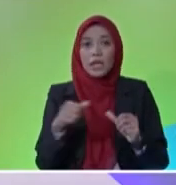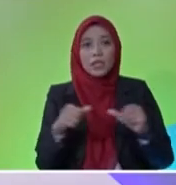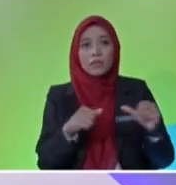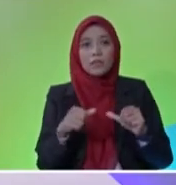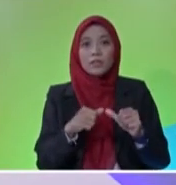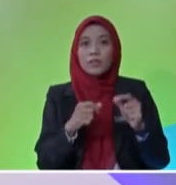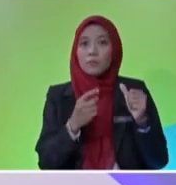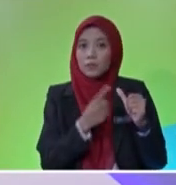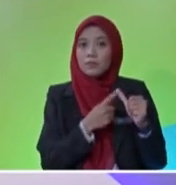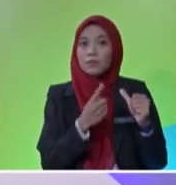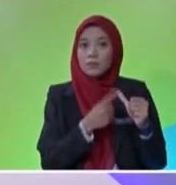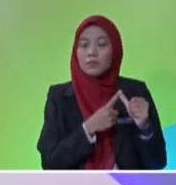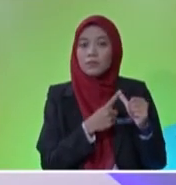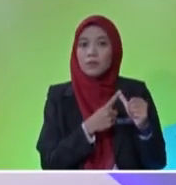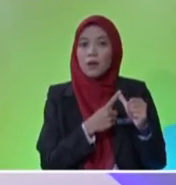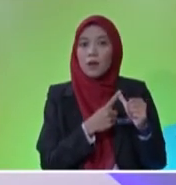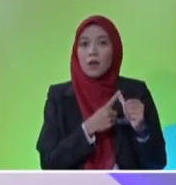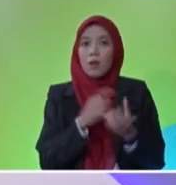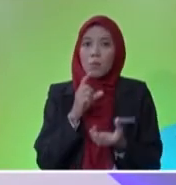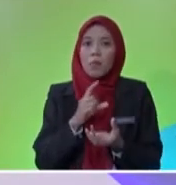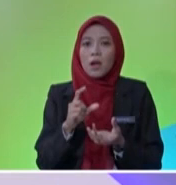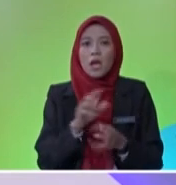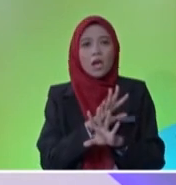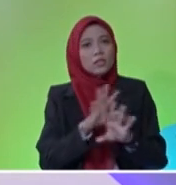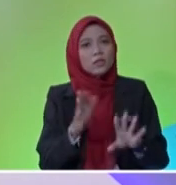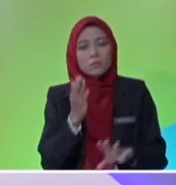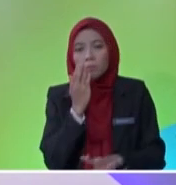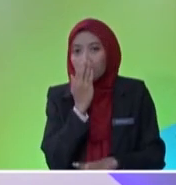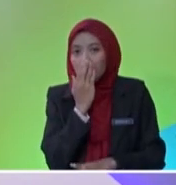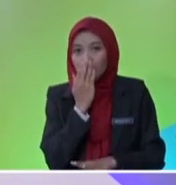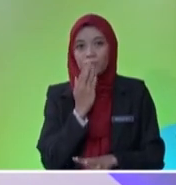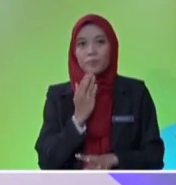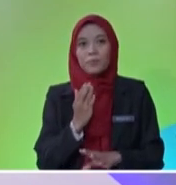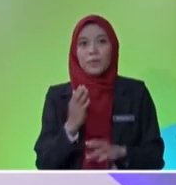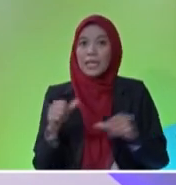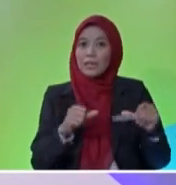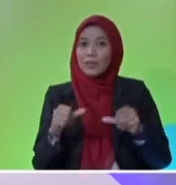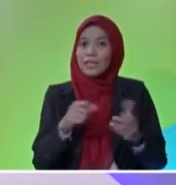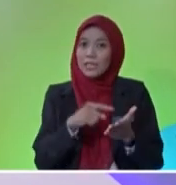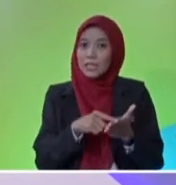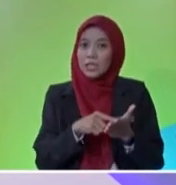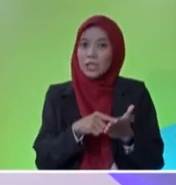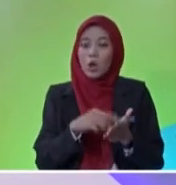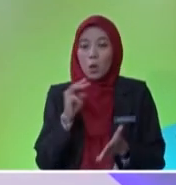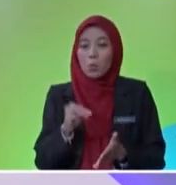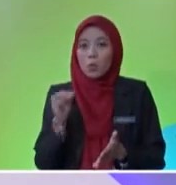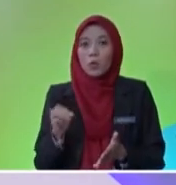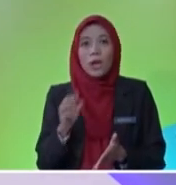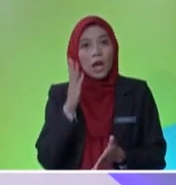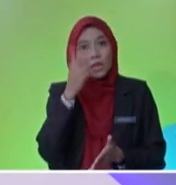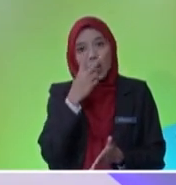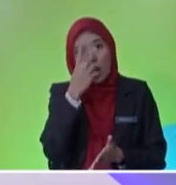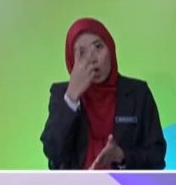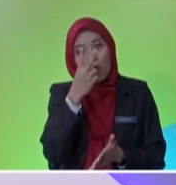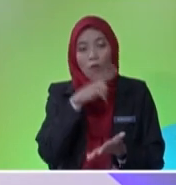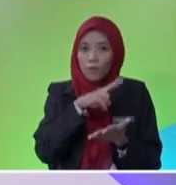pertama yang diterangkan decengku tadi yaitu Malang tidak berbau adalah peti mati ini murid akan menonton video-video